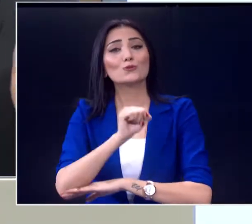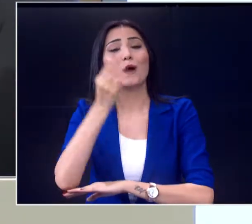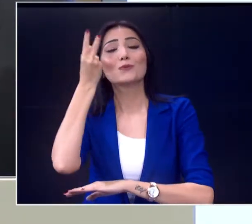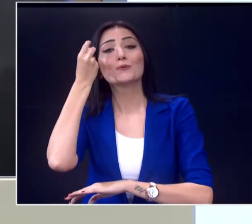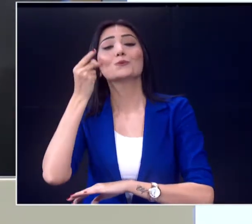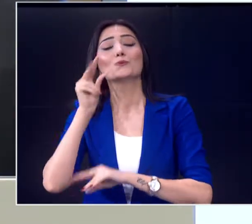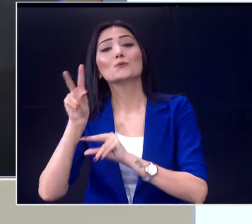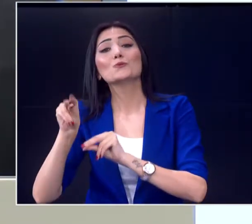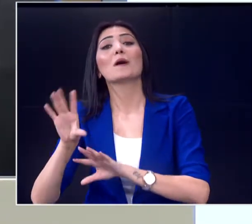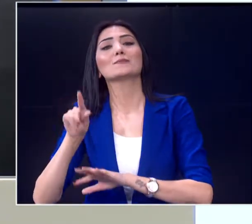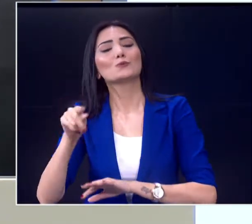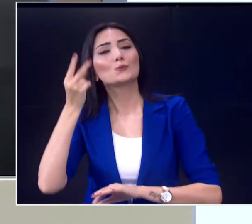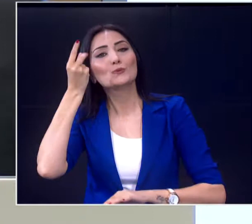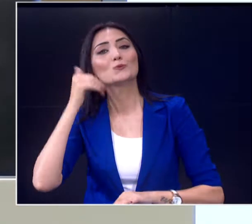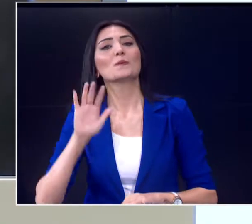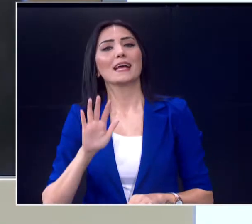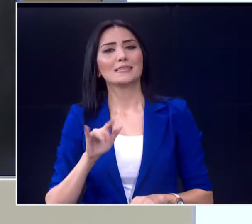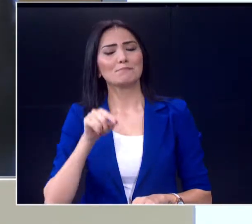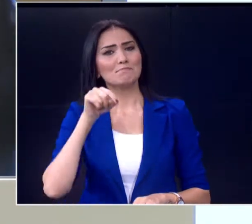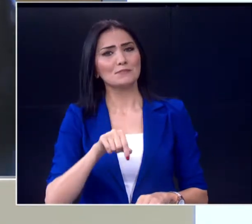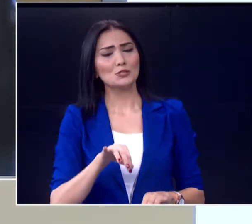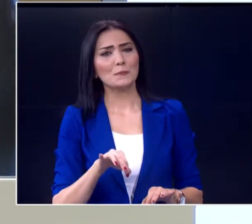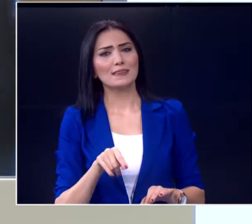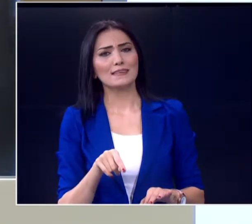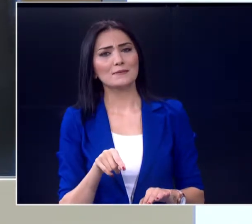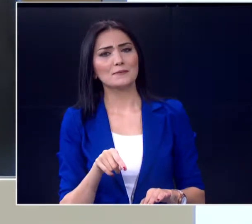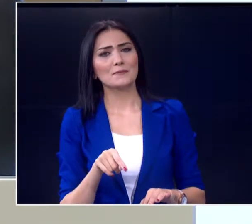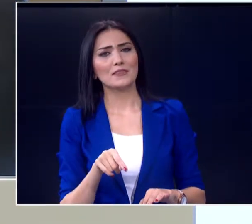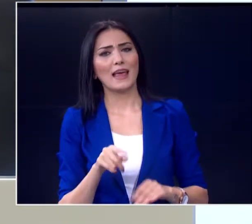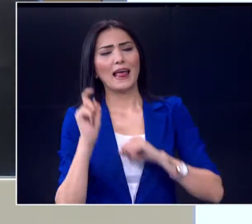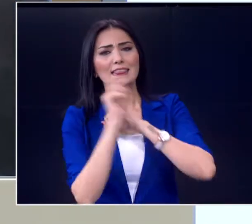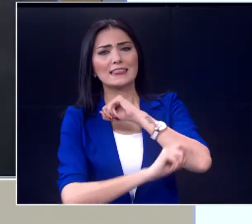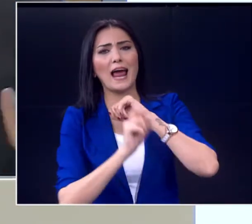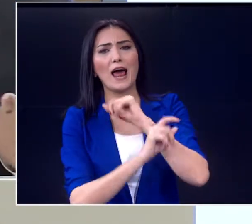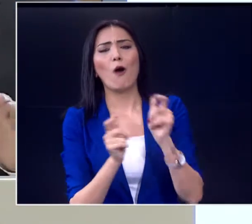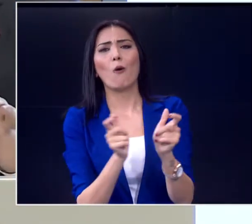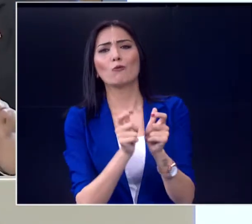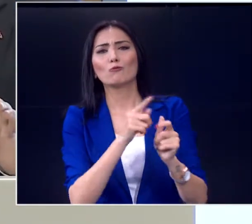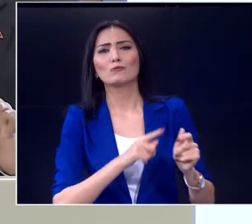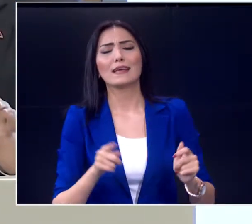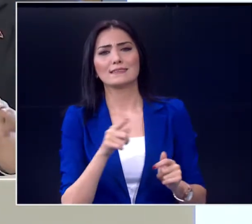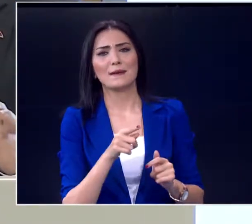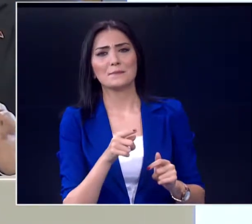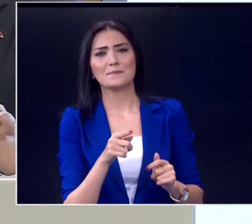Bunu unutmayalım. Bakın şimdi terör örgütlerine